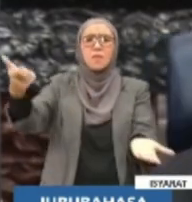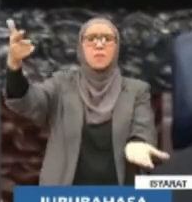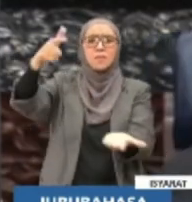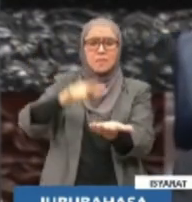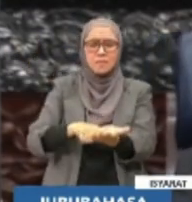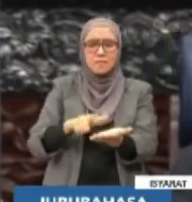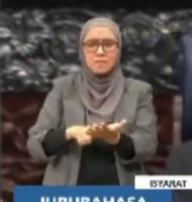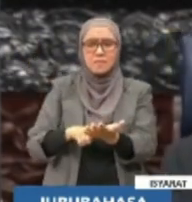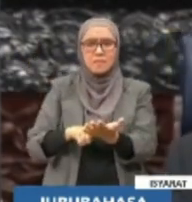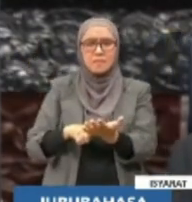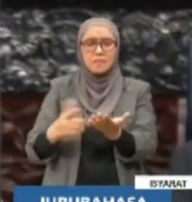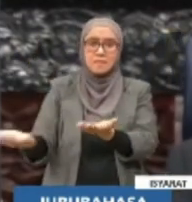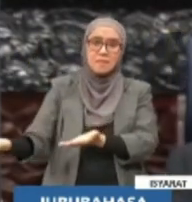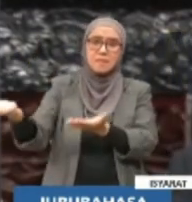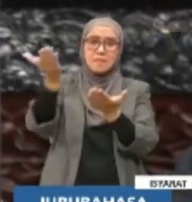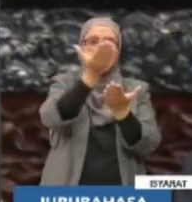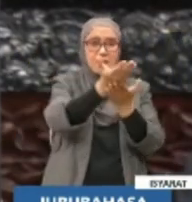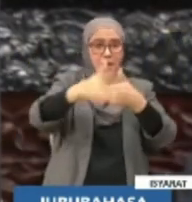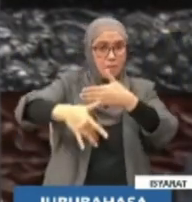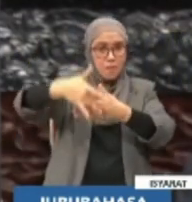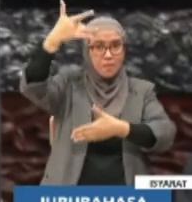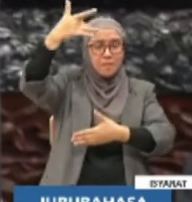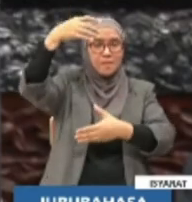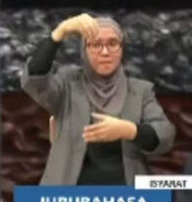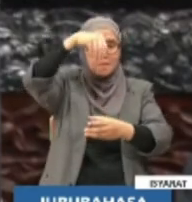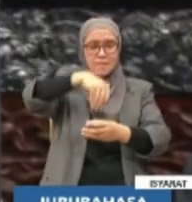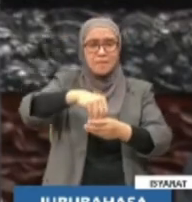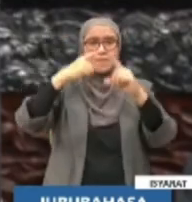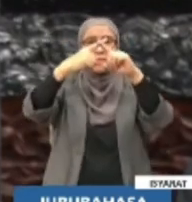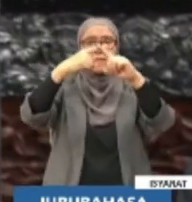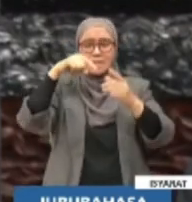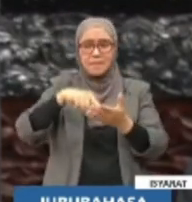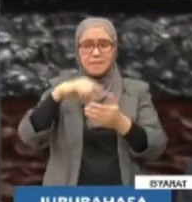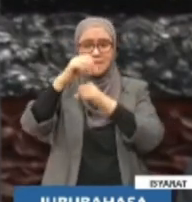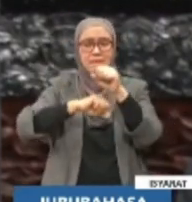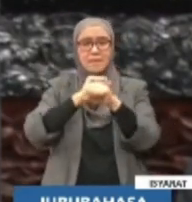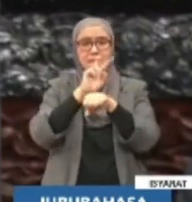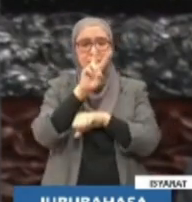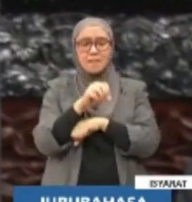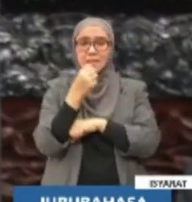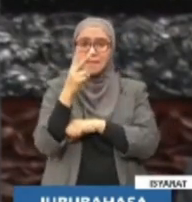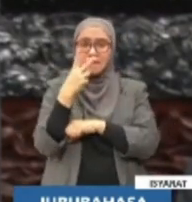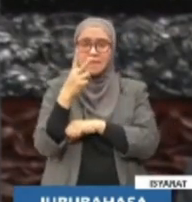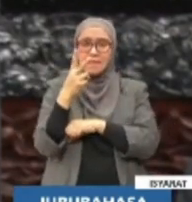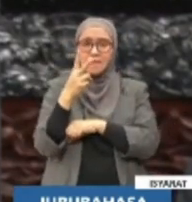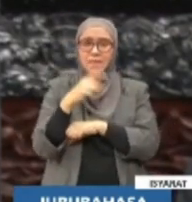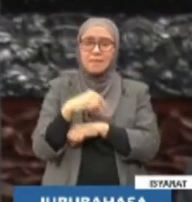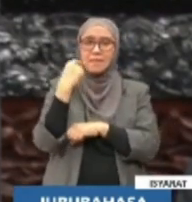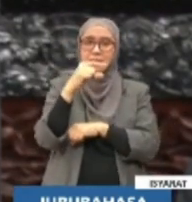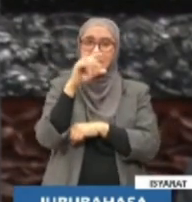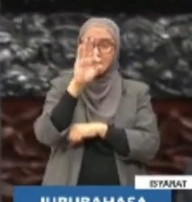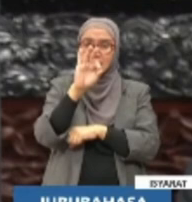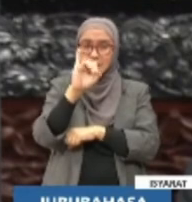yang dikemukakan sejak awal dewan ini sejak 2012 global venation